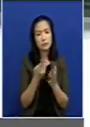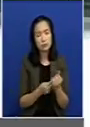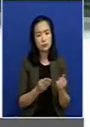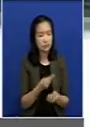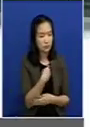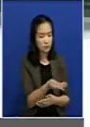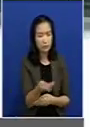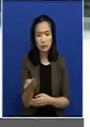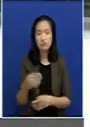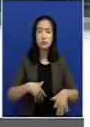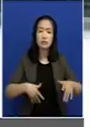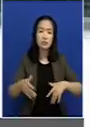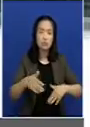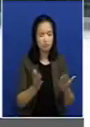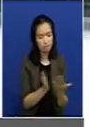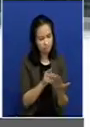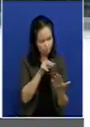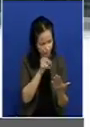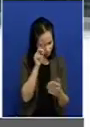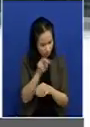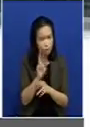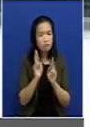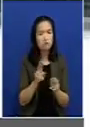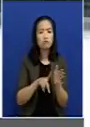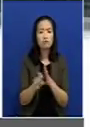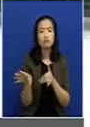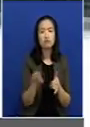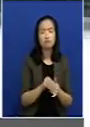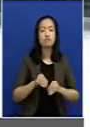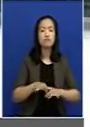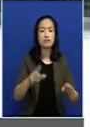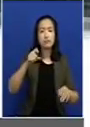จกจ่ายแก่ประชาชนนะคะเพื่อให้เฝ้าระวังกับโรคไวรัสซิก้านี่แหละค่ะ